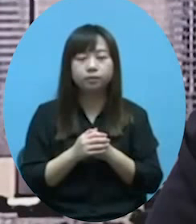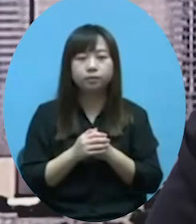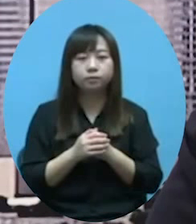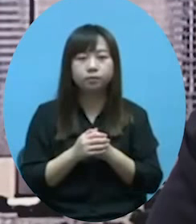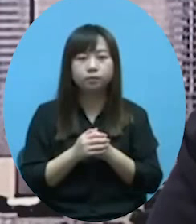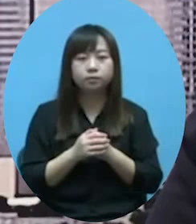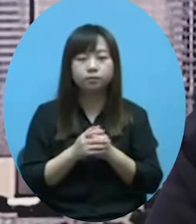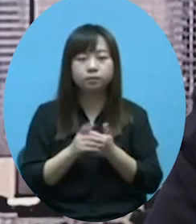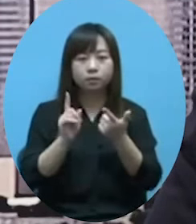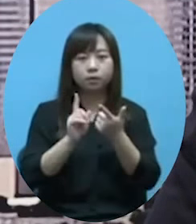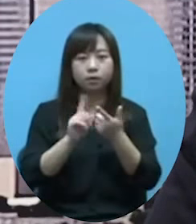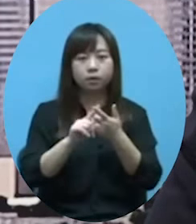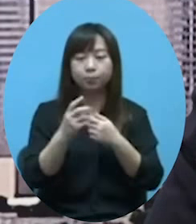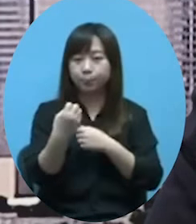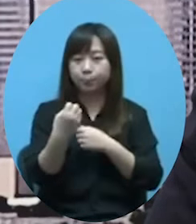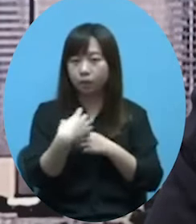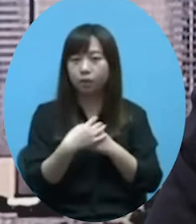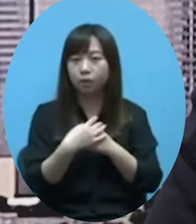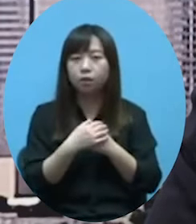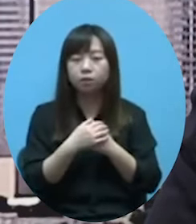剛才你也問到